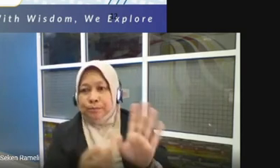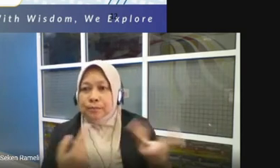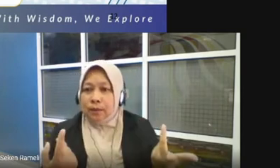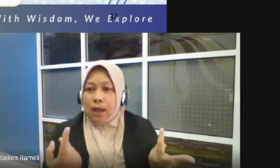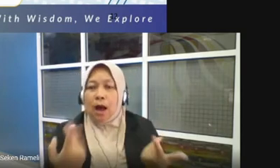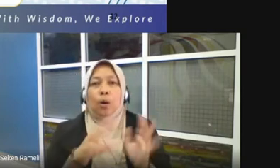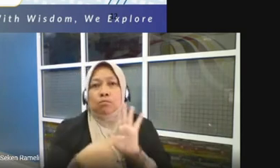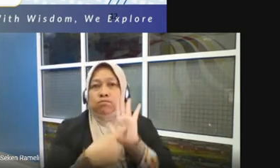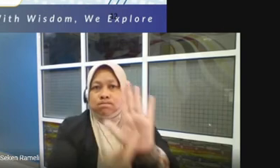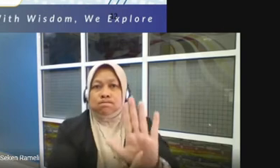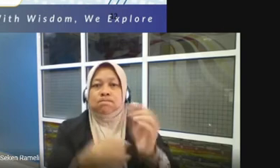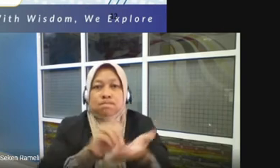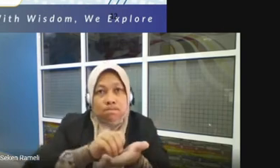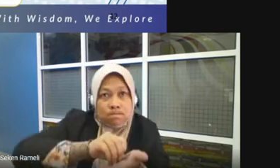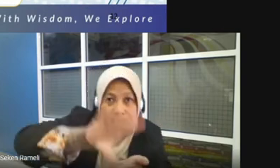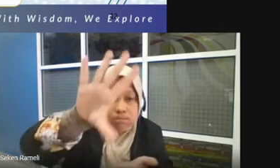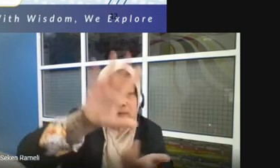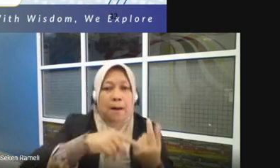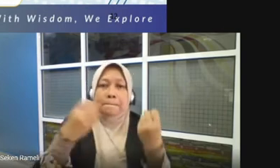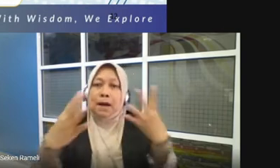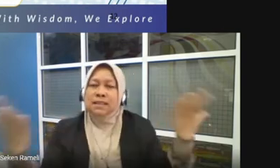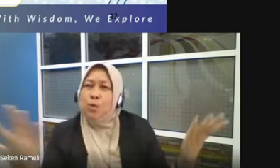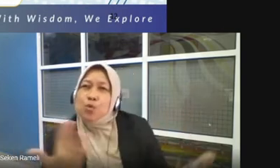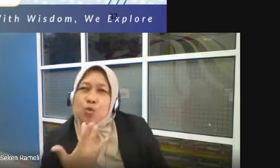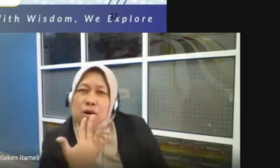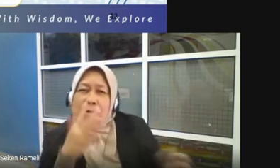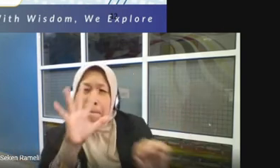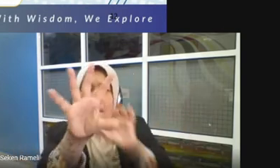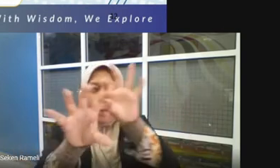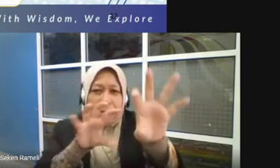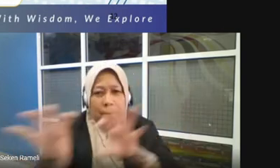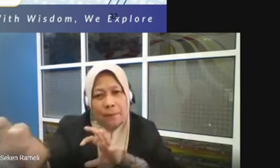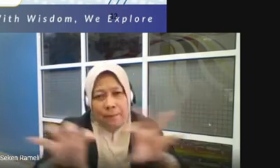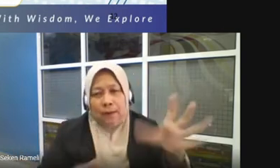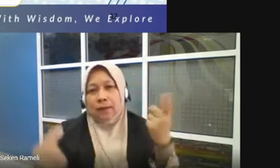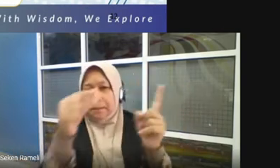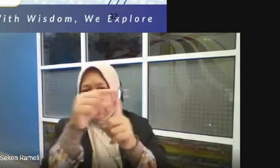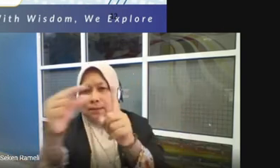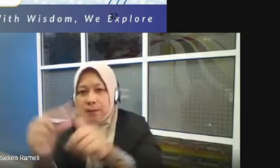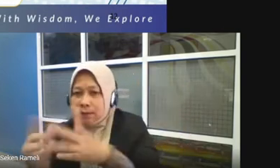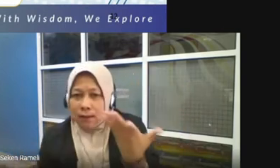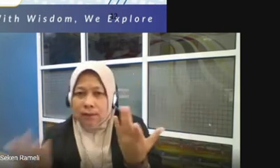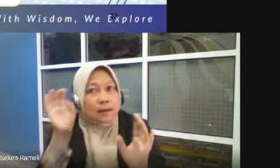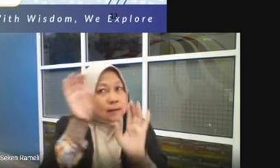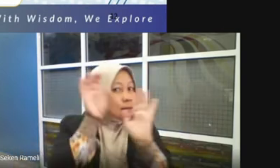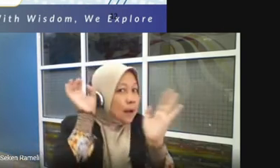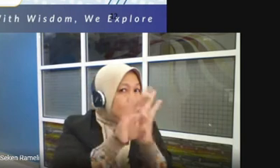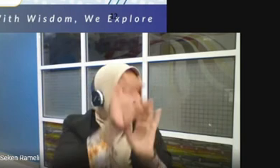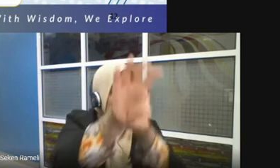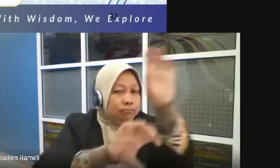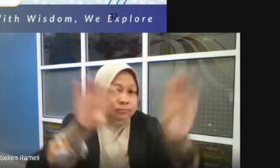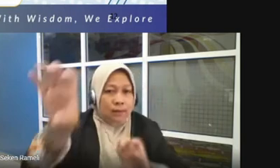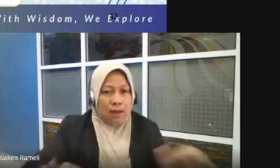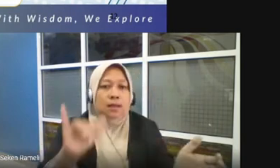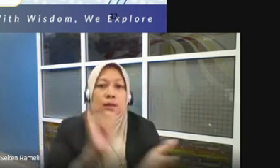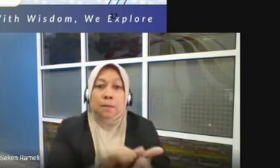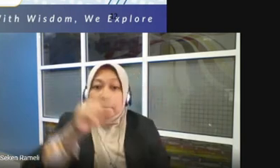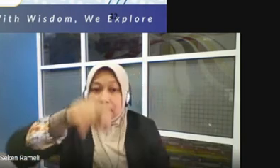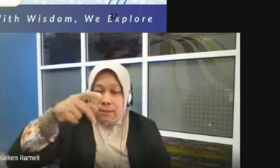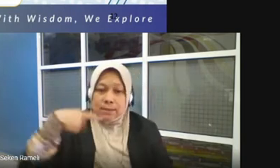Kita punya presentation tu macam mana? Banyak colours ke, tak banyak colour ke, banyak perkataan ataupun banyak gambar? Itu yang perlu